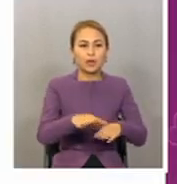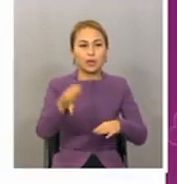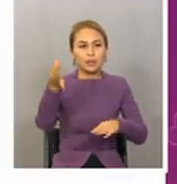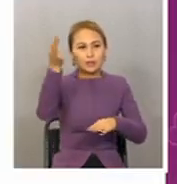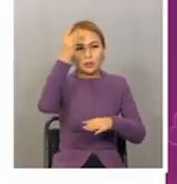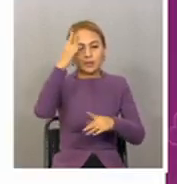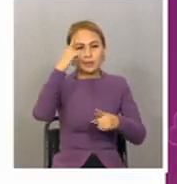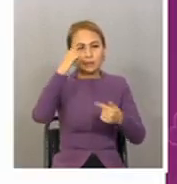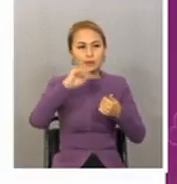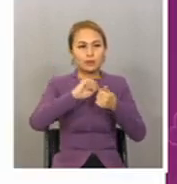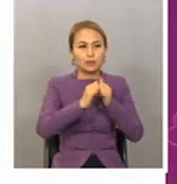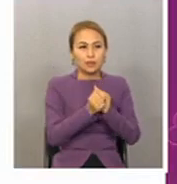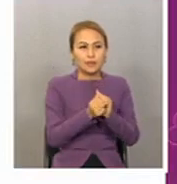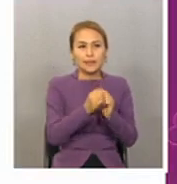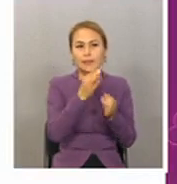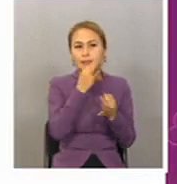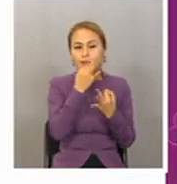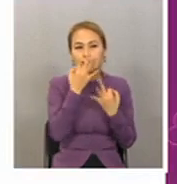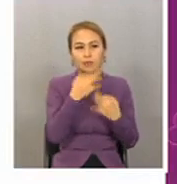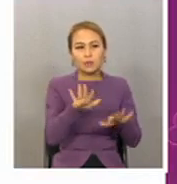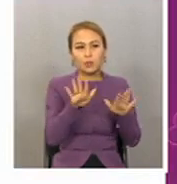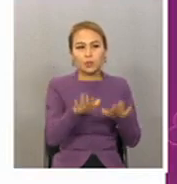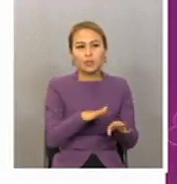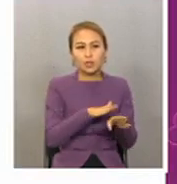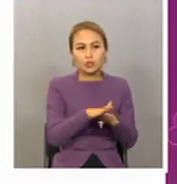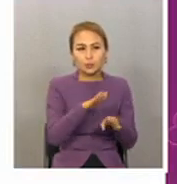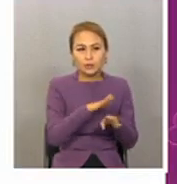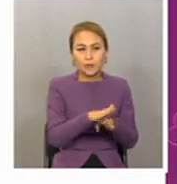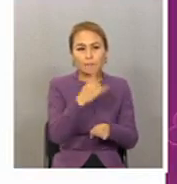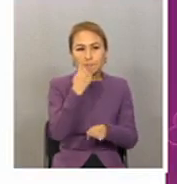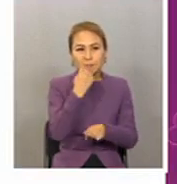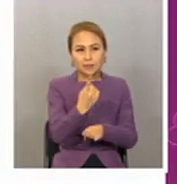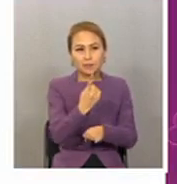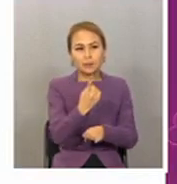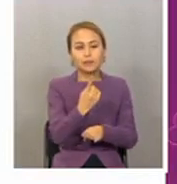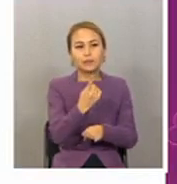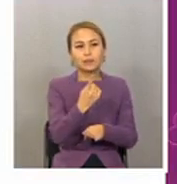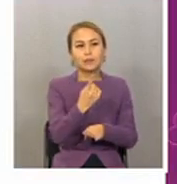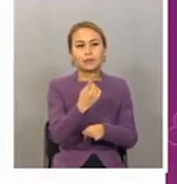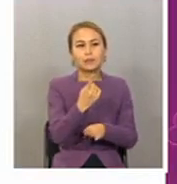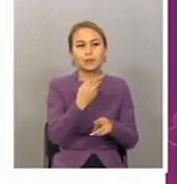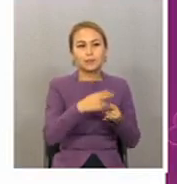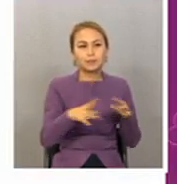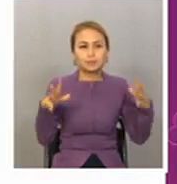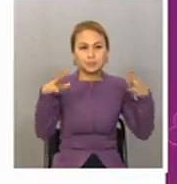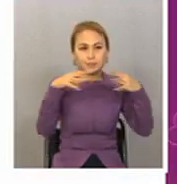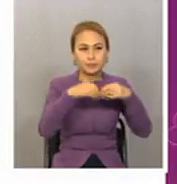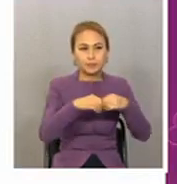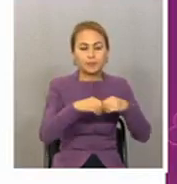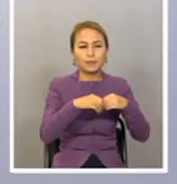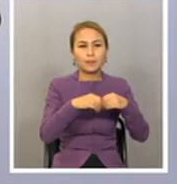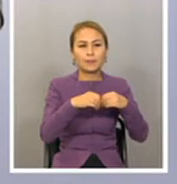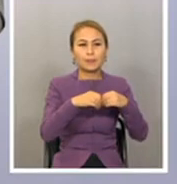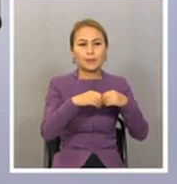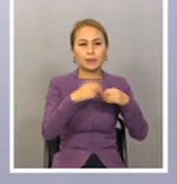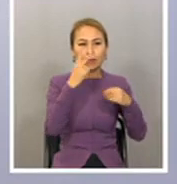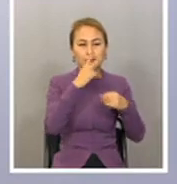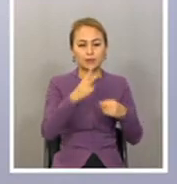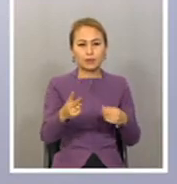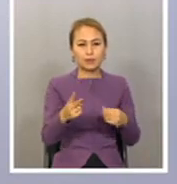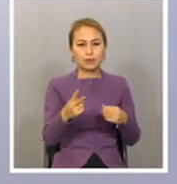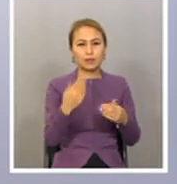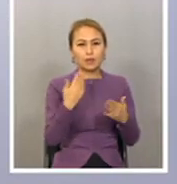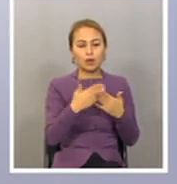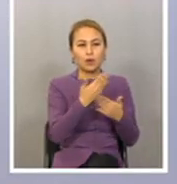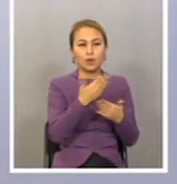мұқият сақтайық. Кез келген орындалған жұмысты біз есепте бір бүтін деп қарастырамыз. Ол